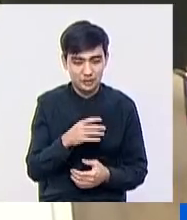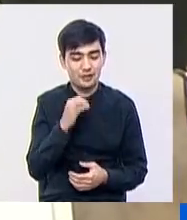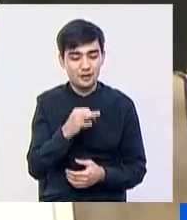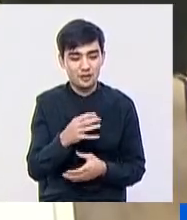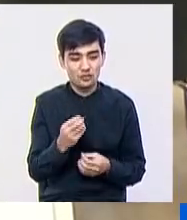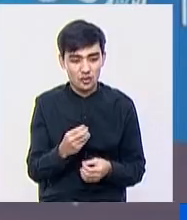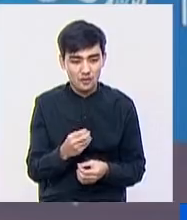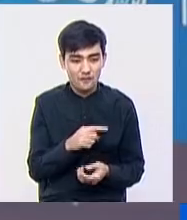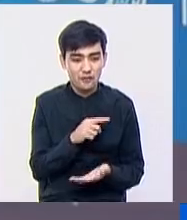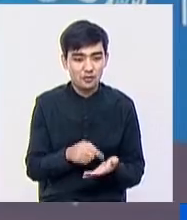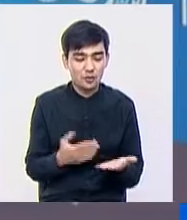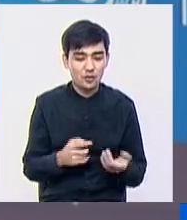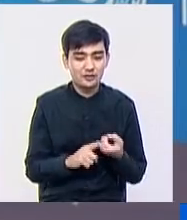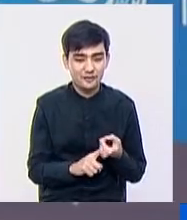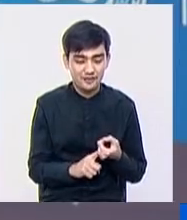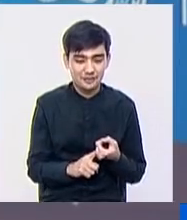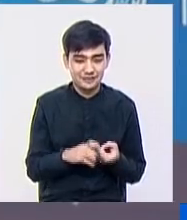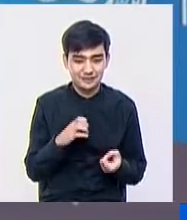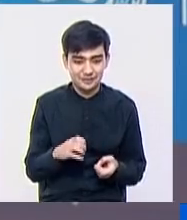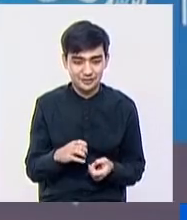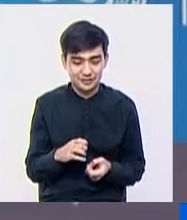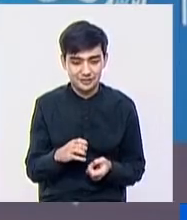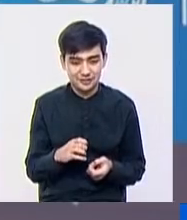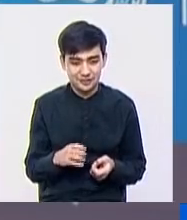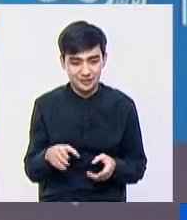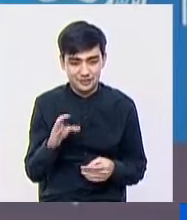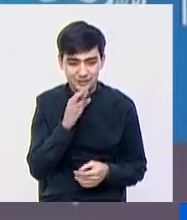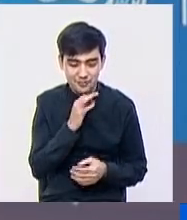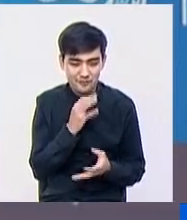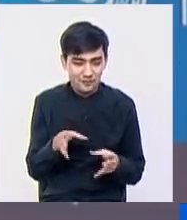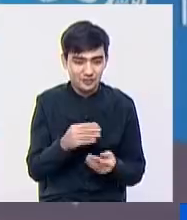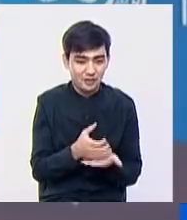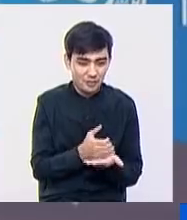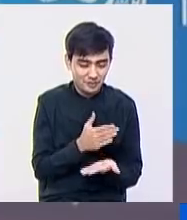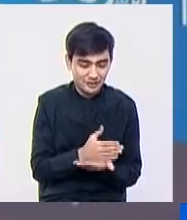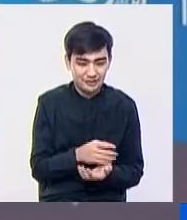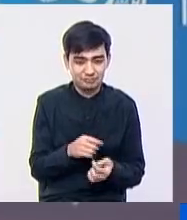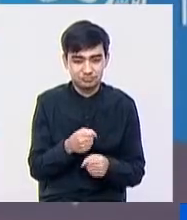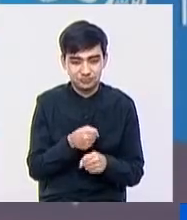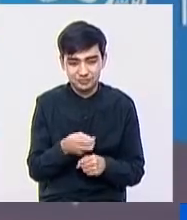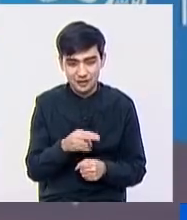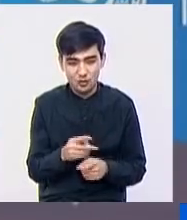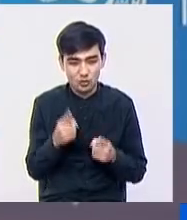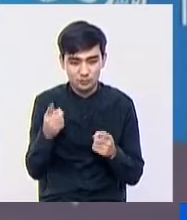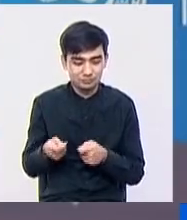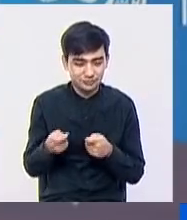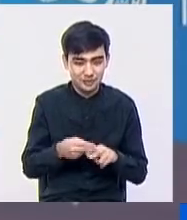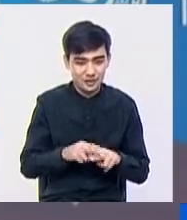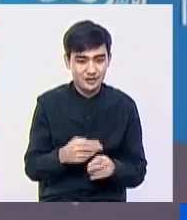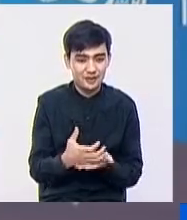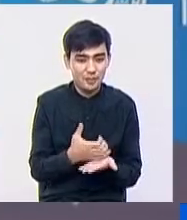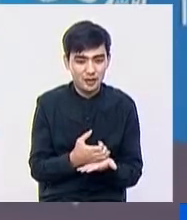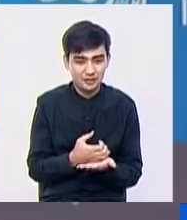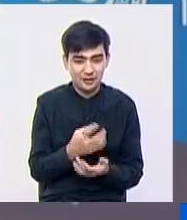нас актуальный вопрос, связанный с обеспечением лекарственных средств и медизделий со стороны крупных дистрибьюторов. У них запасов